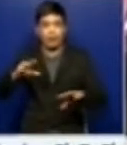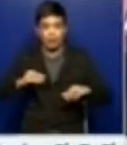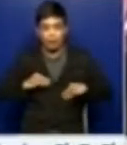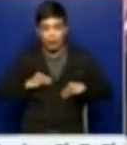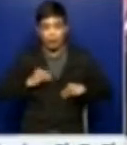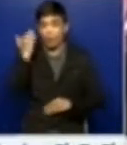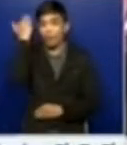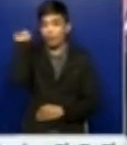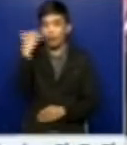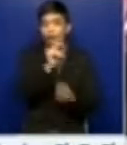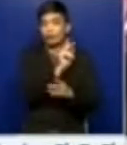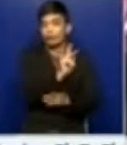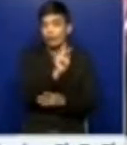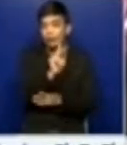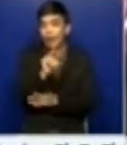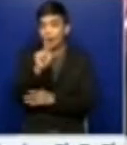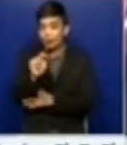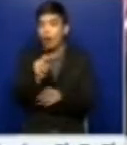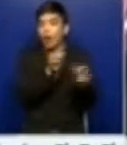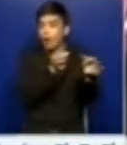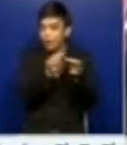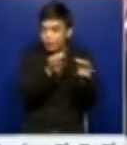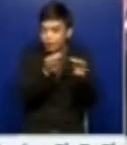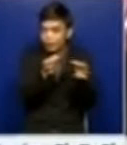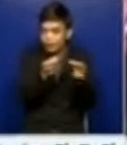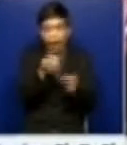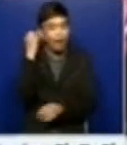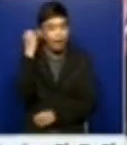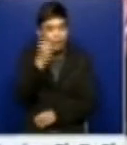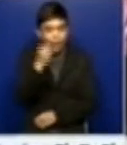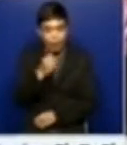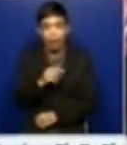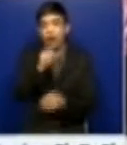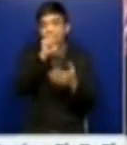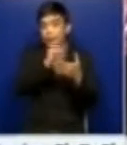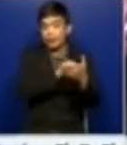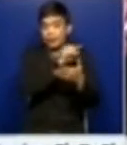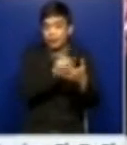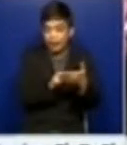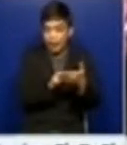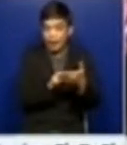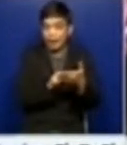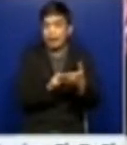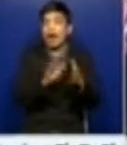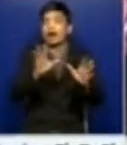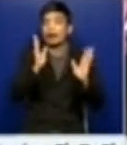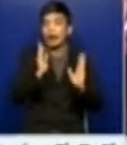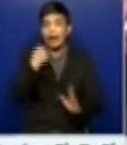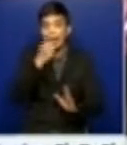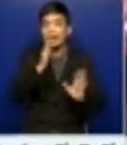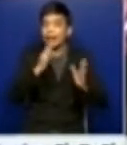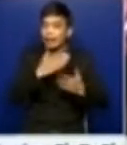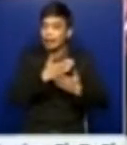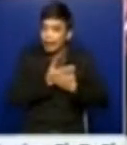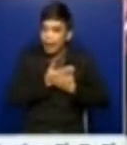ต.เองก็อธิบายมาตลอดบอกพี่น้องประชาชนมาตลอดว่าให้เลือกคนที่รักให้เลือกพรรคที่ชอบ